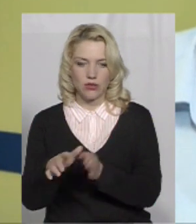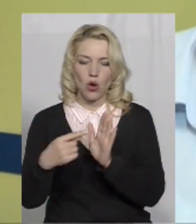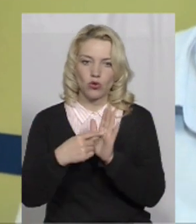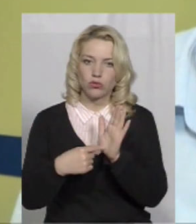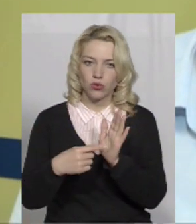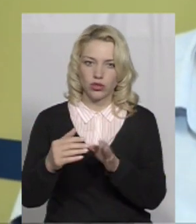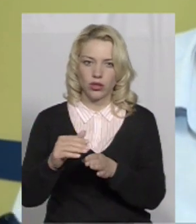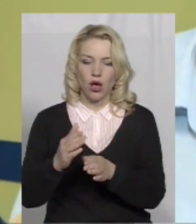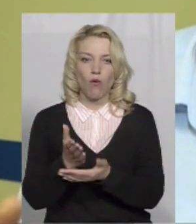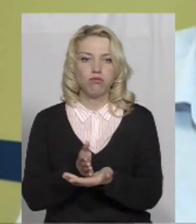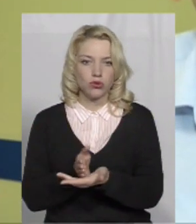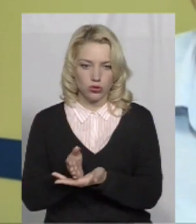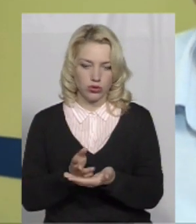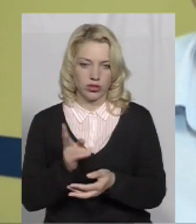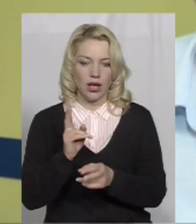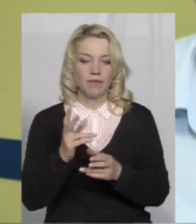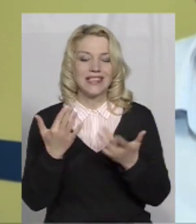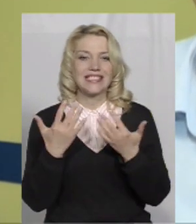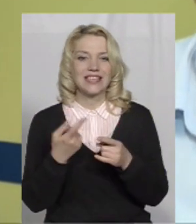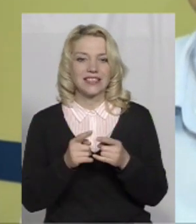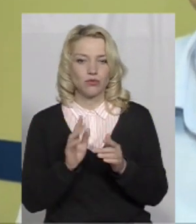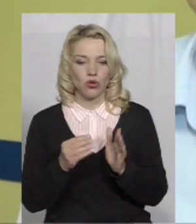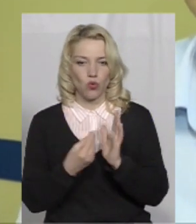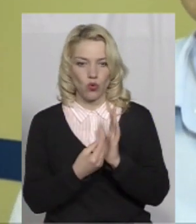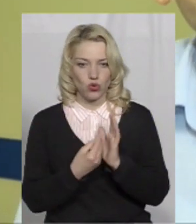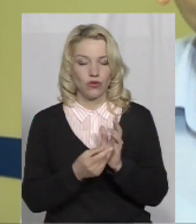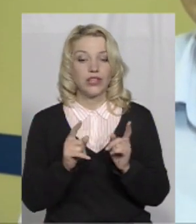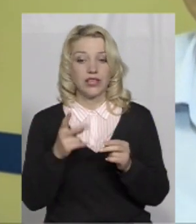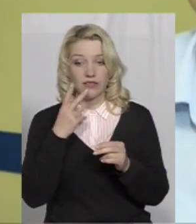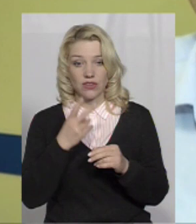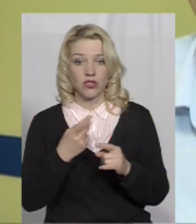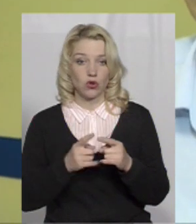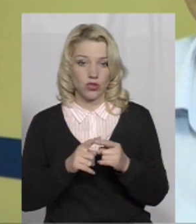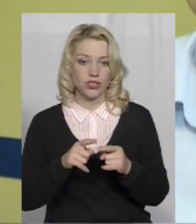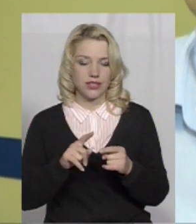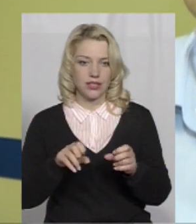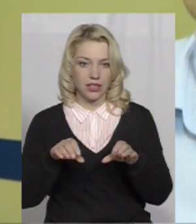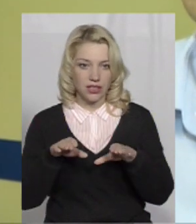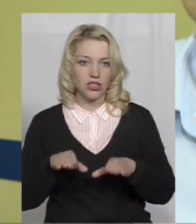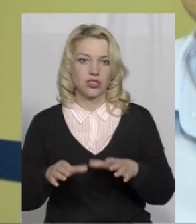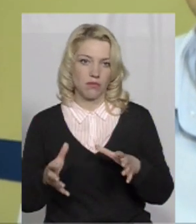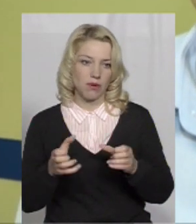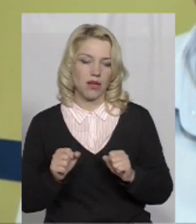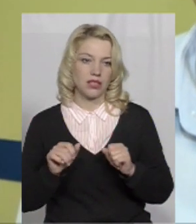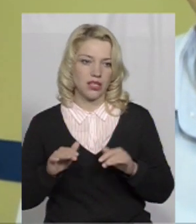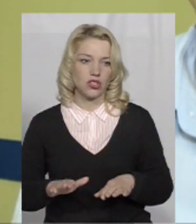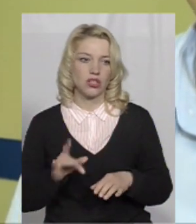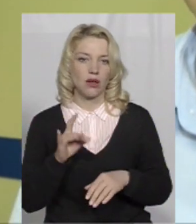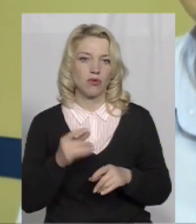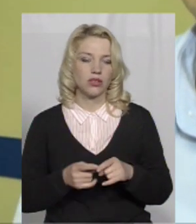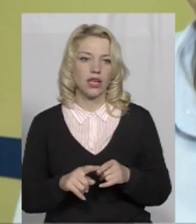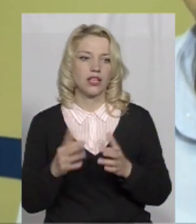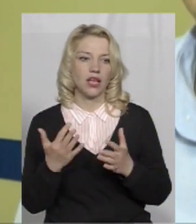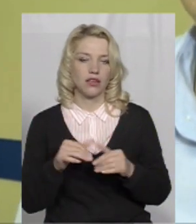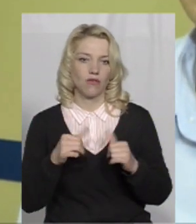послуги, скільки це має коштувати. І вже виходячи з цих рішень, приймати якраз рішення про те, які